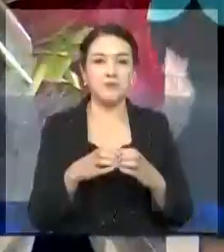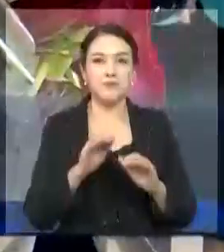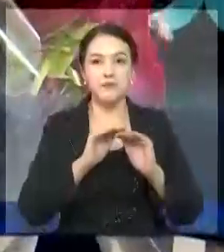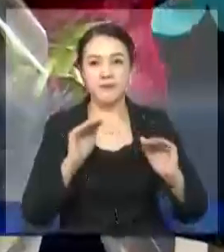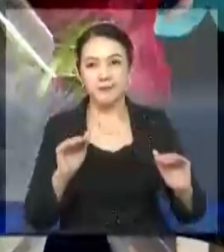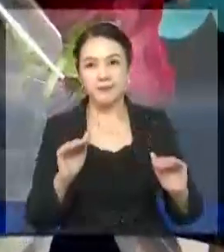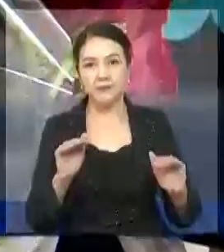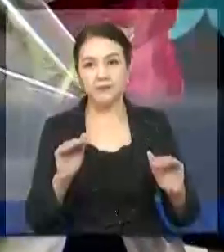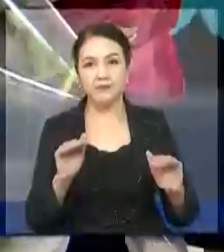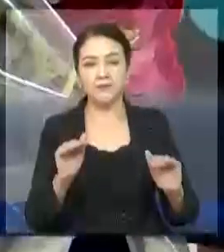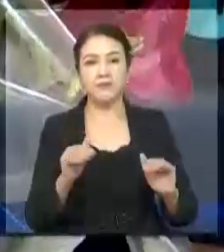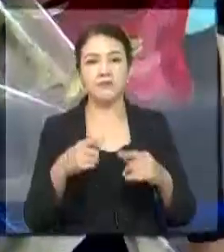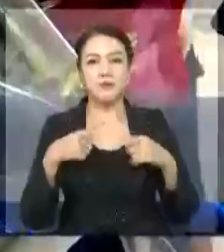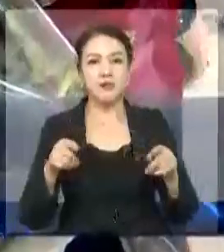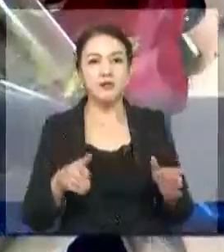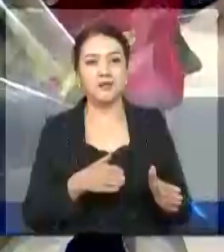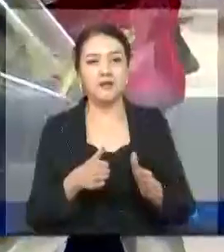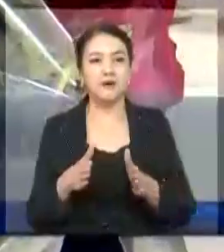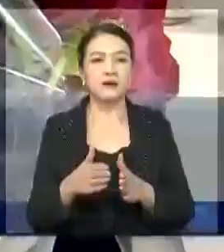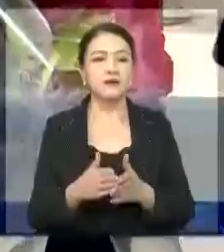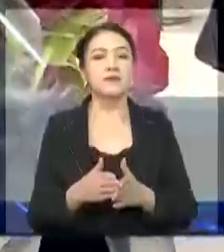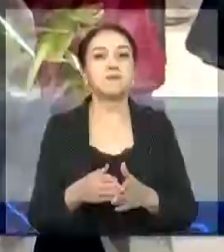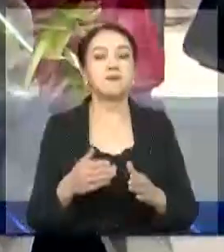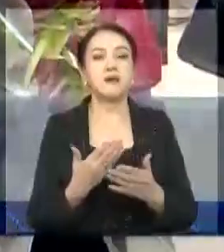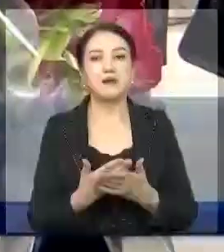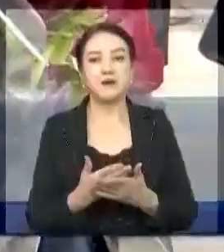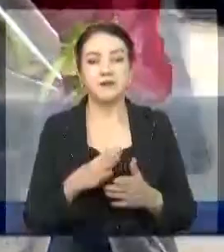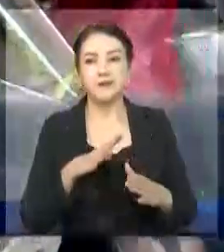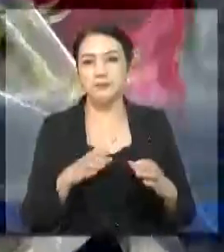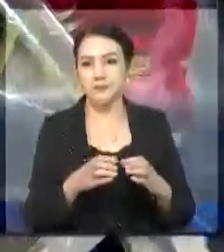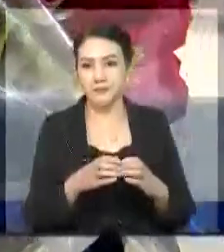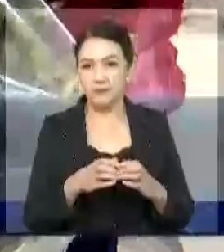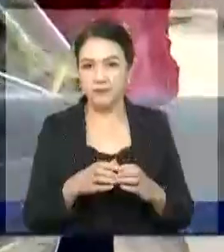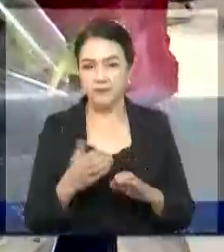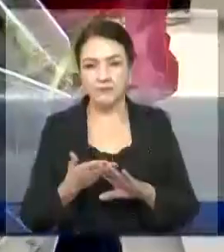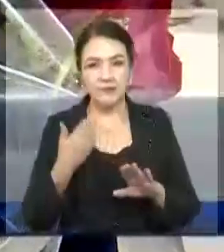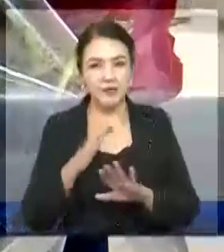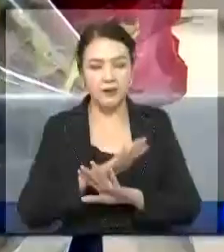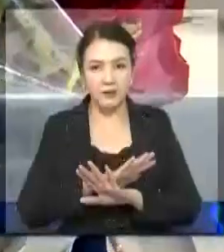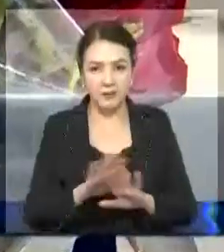балалар басқа жолға теріс әдеттерден аулақ болып